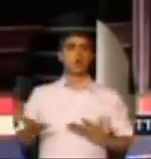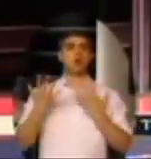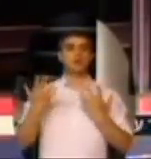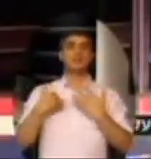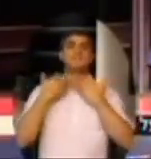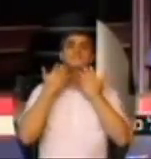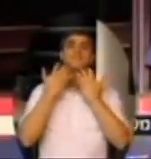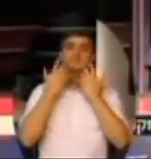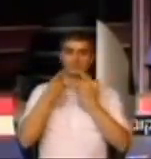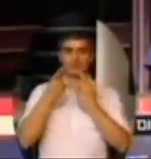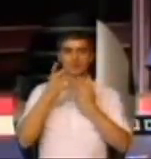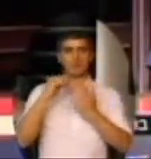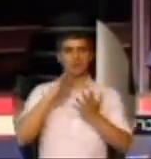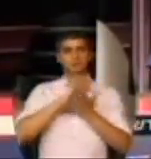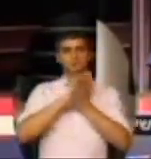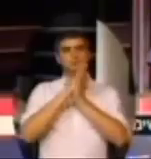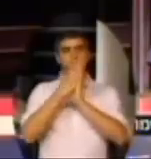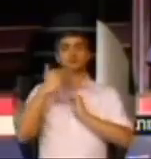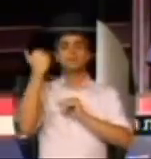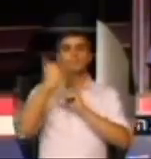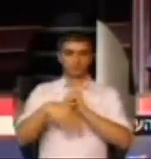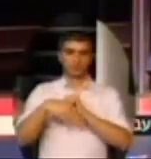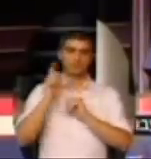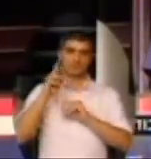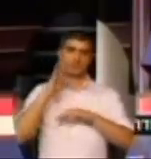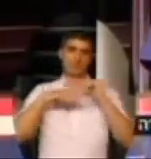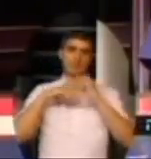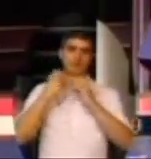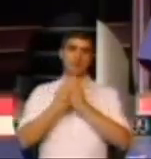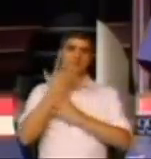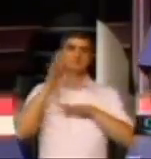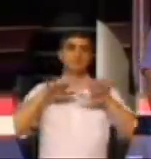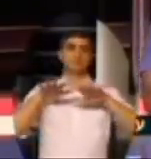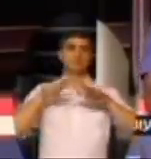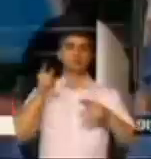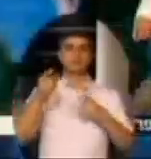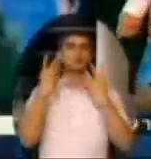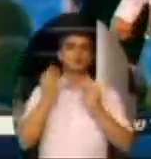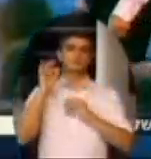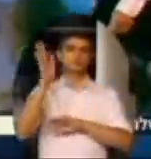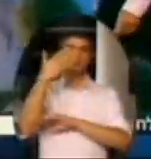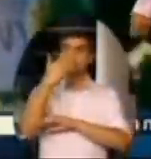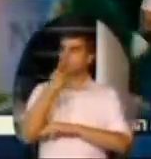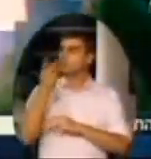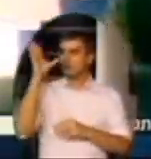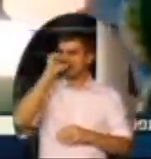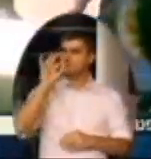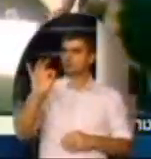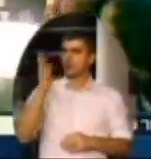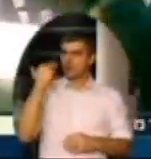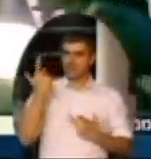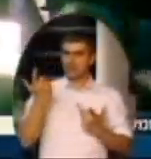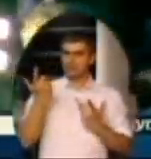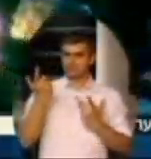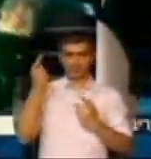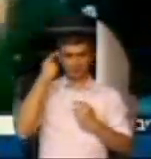והסביר את המגמה שבסופו של יום אני צריך להרכיב את הממשלה אה זה טובת המדינה לשיטתך היה